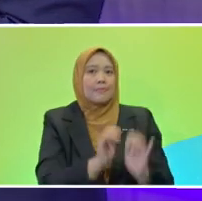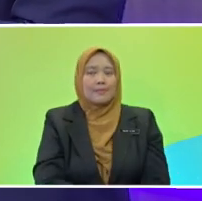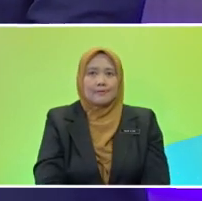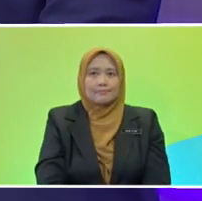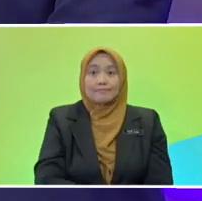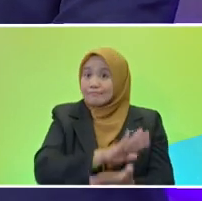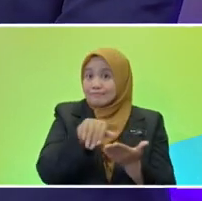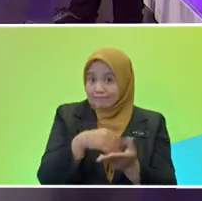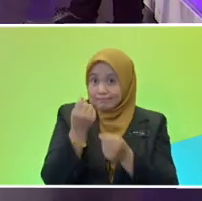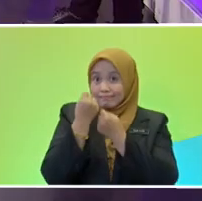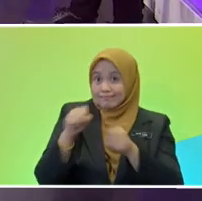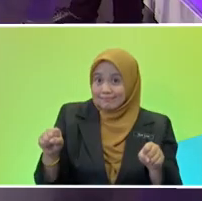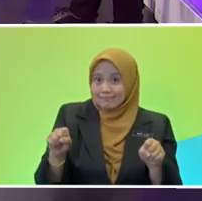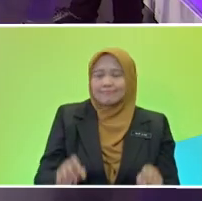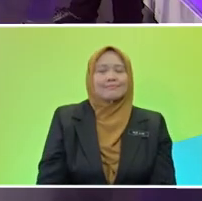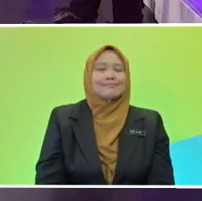anda